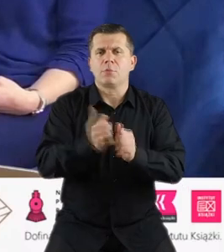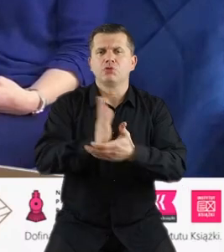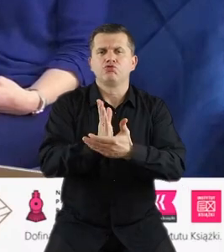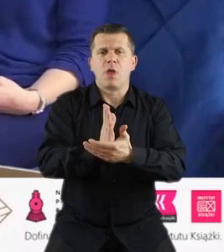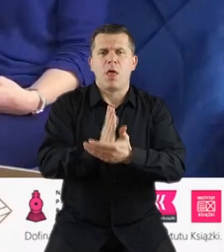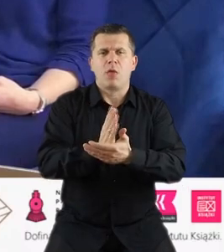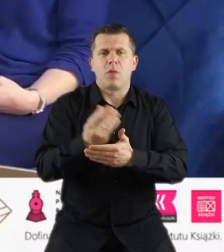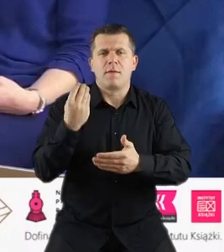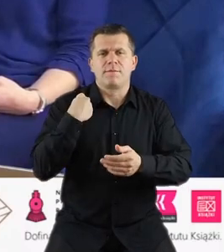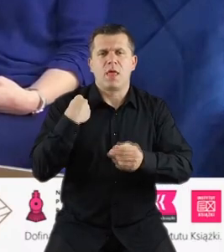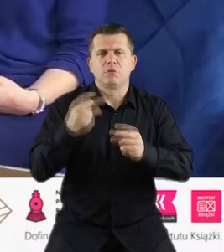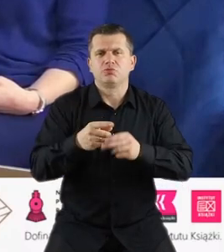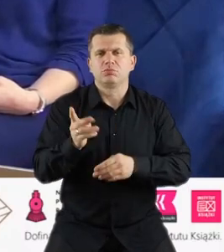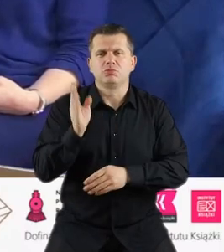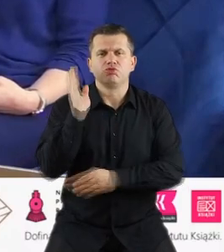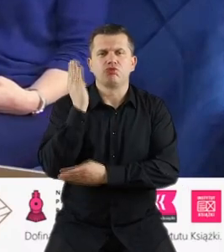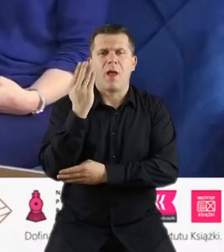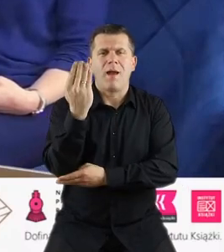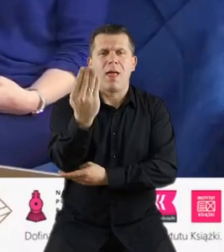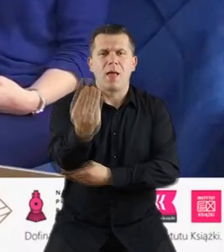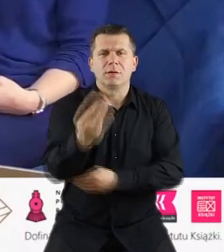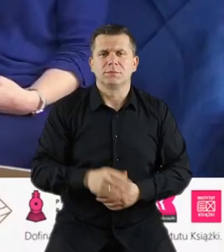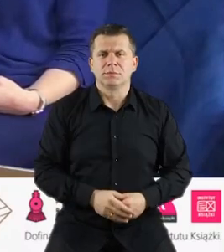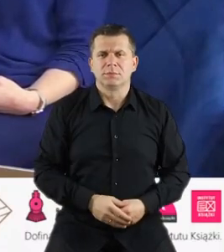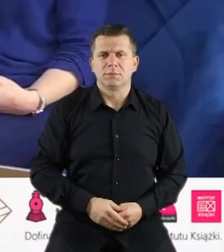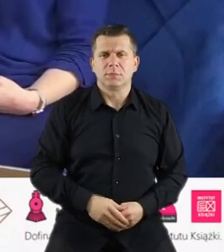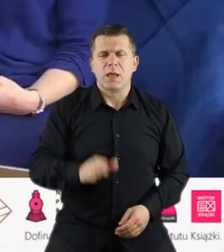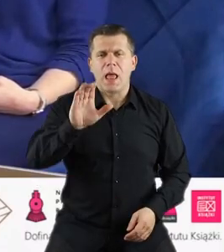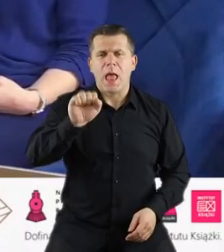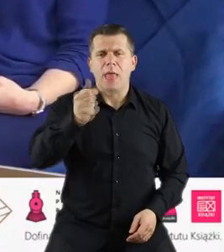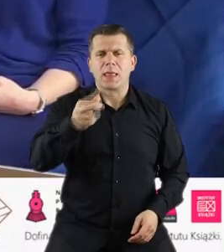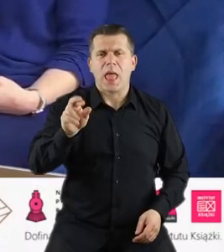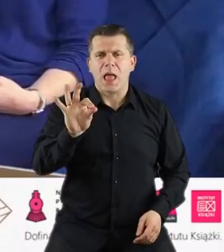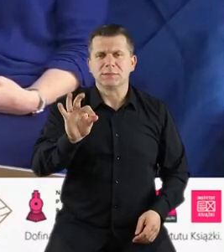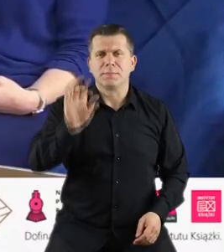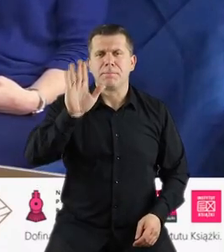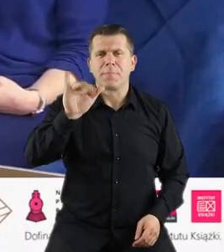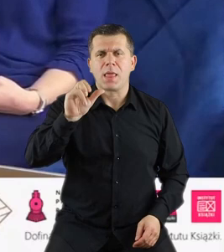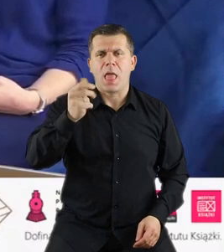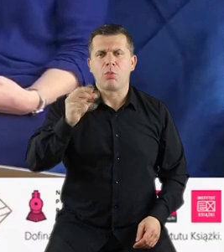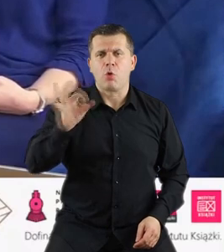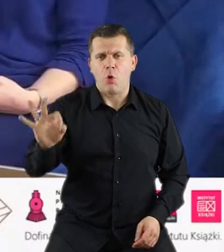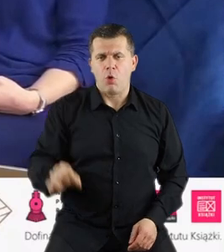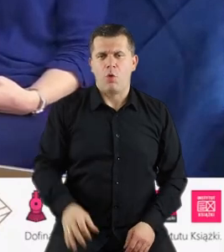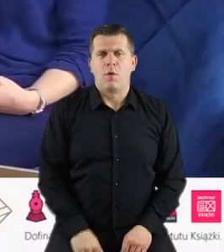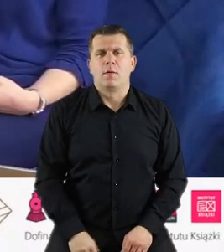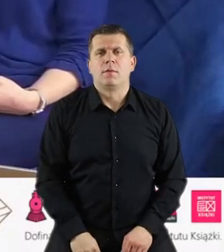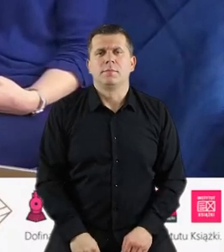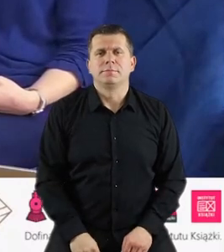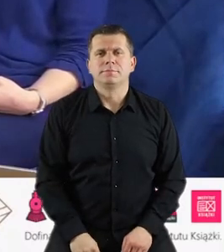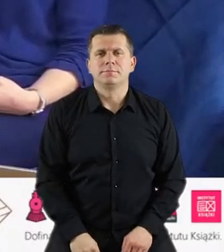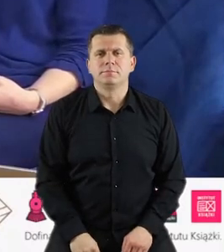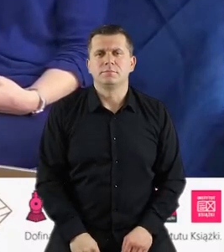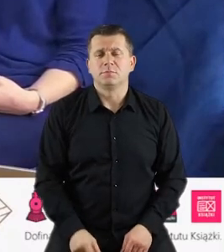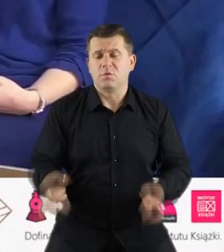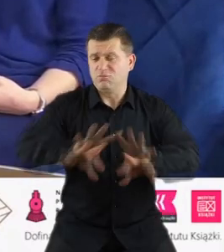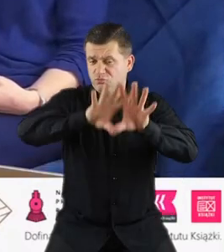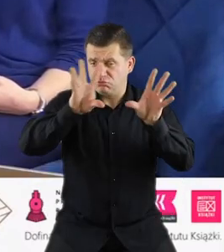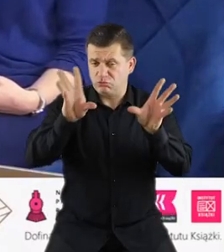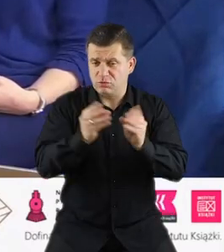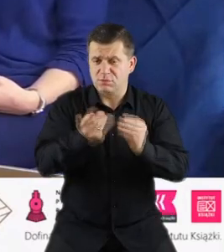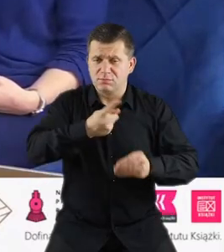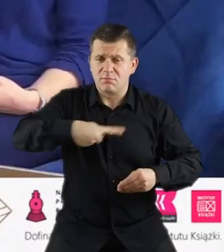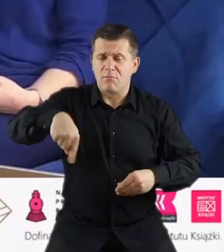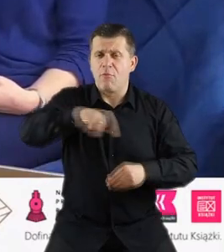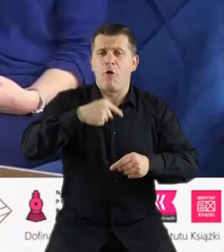średniowieczny żeglarz Andreas Bianco i jeszcze kartograf Fra Mauro. I wszystkie